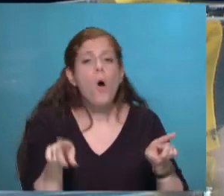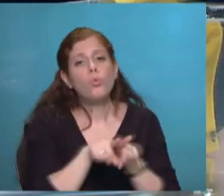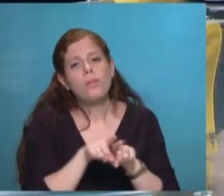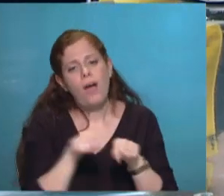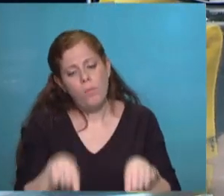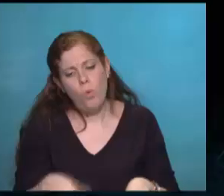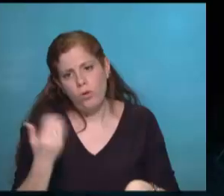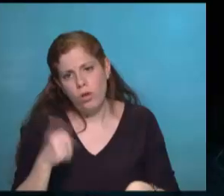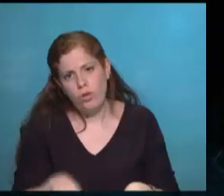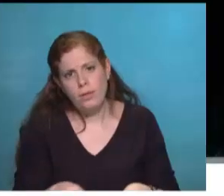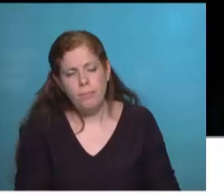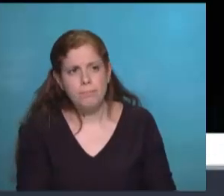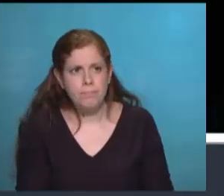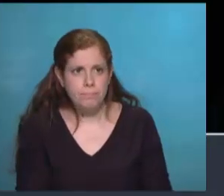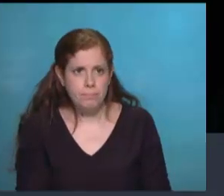שחלפה.